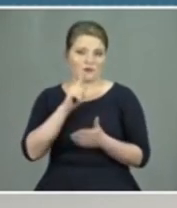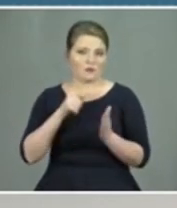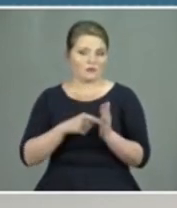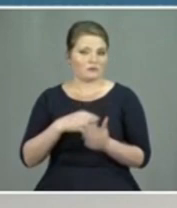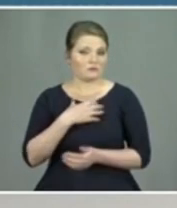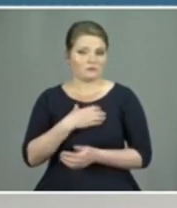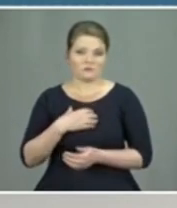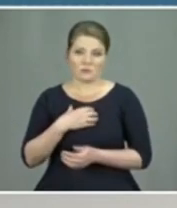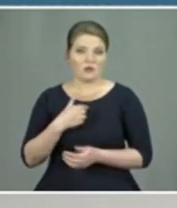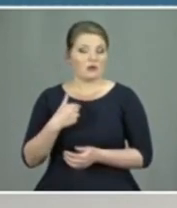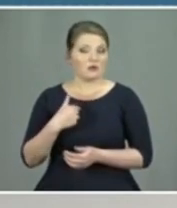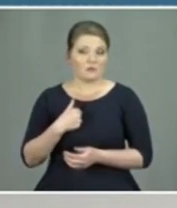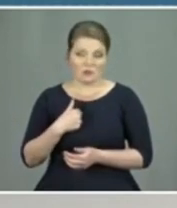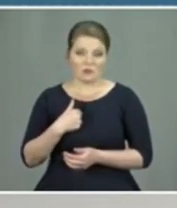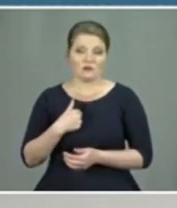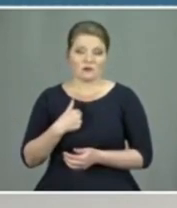всегда удовольствие доставляет